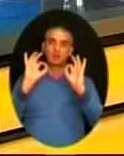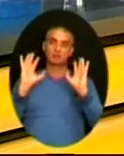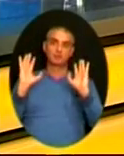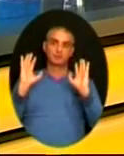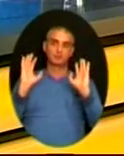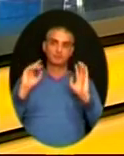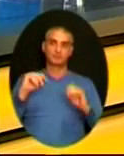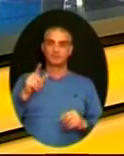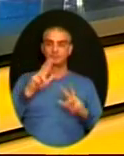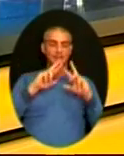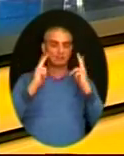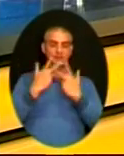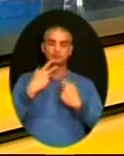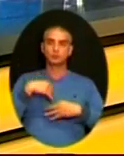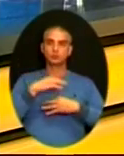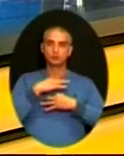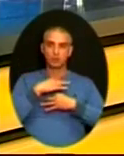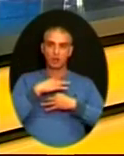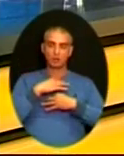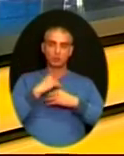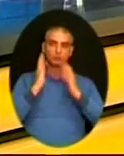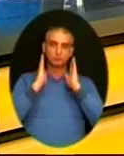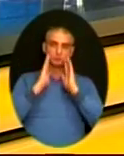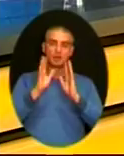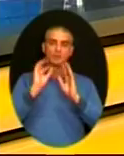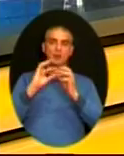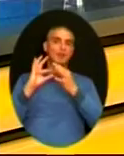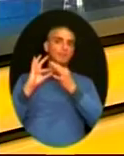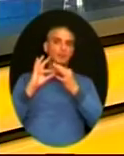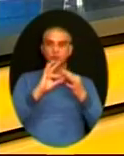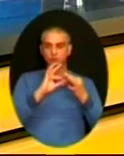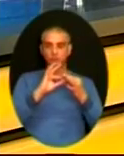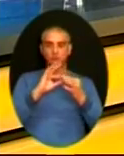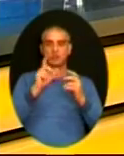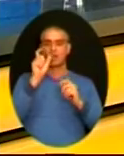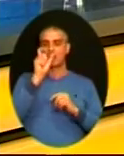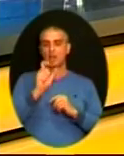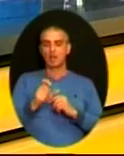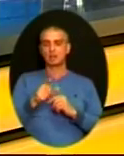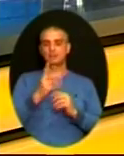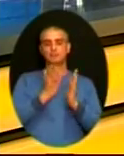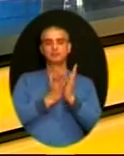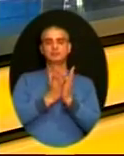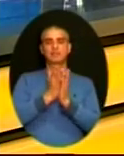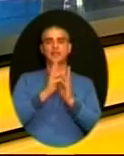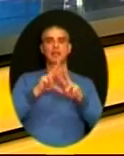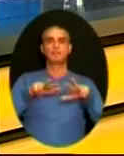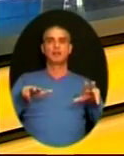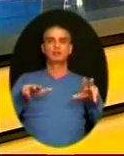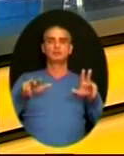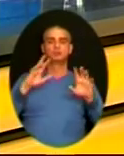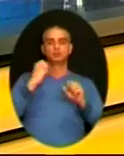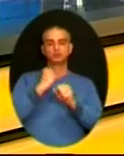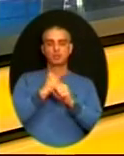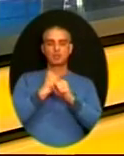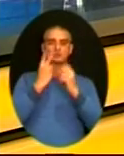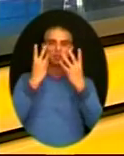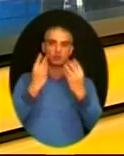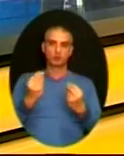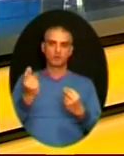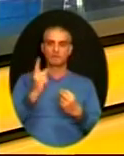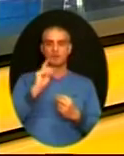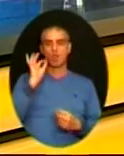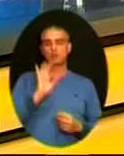אני רוצה... הציבור שלנו אמון על הפסוק, כי אדם אין צדיק בארץ, אשר יעשה טוב